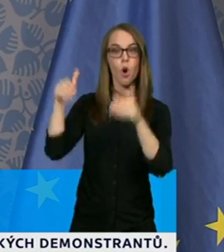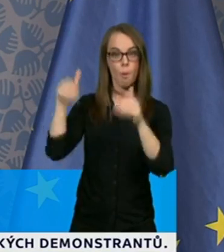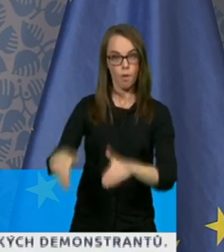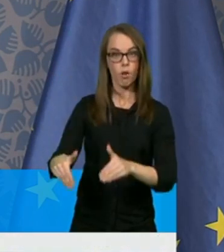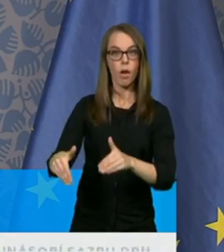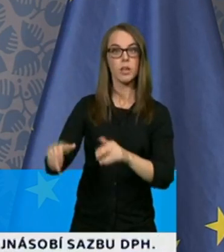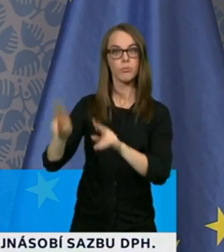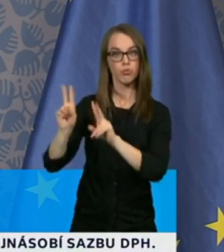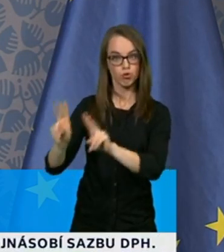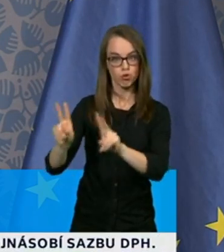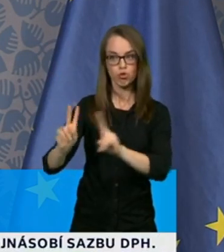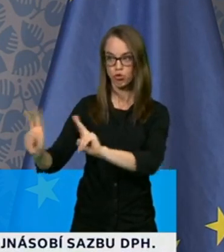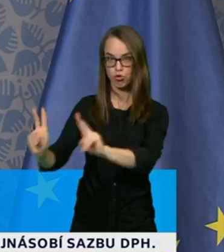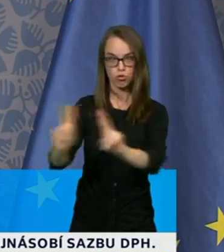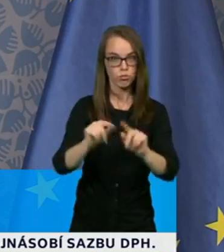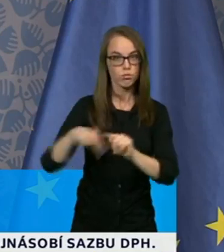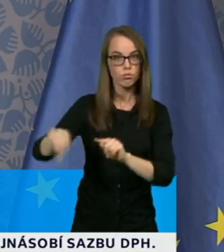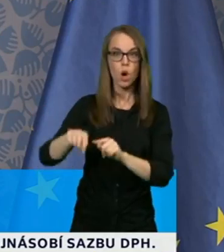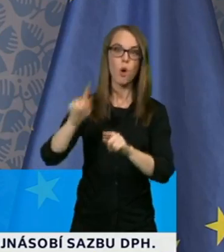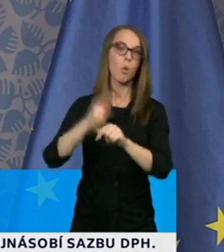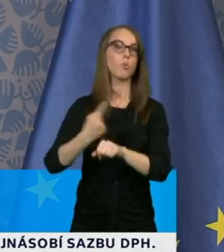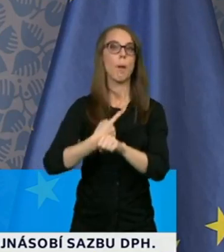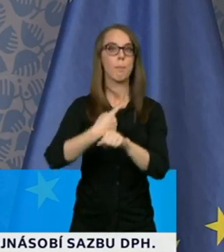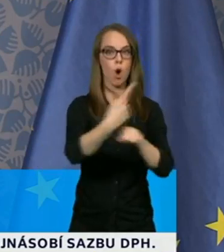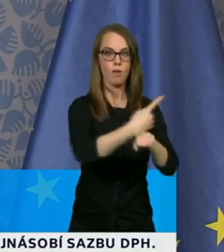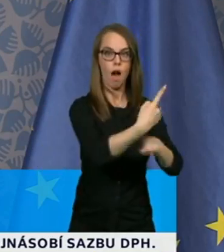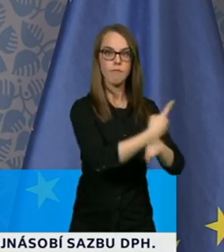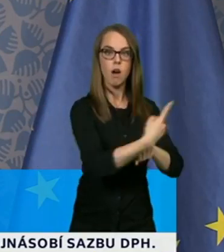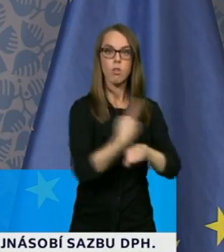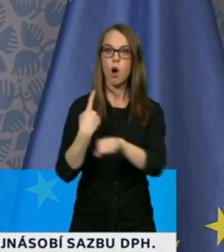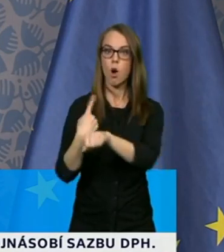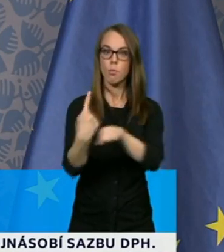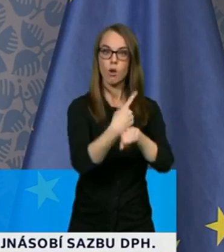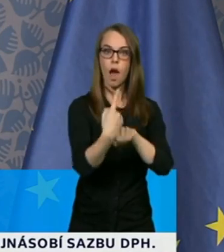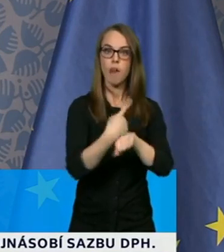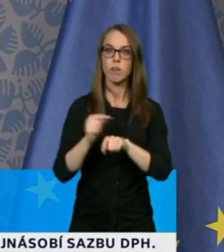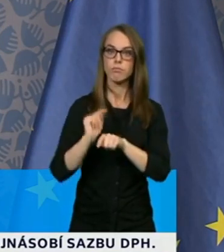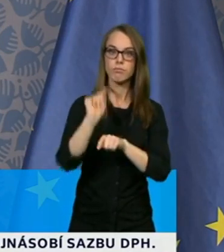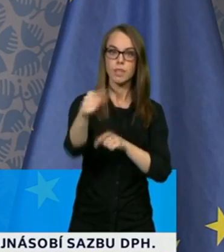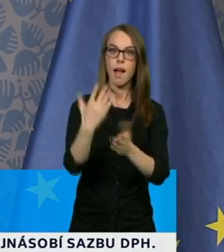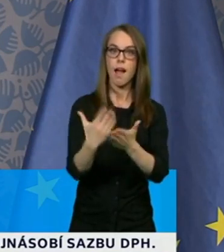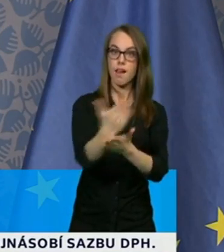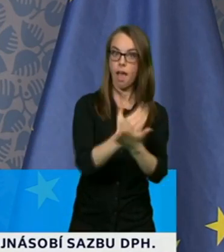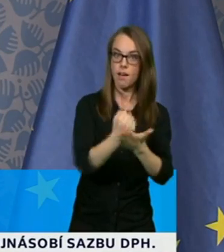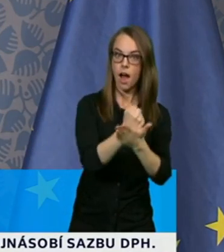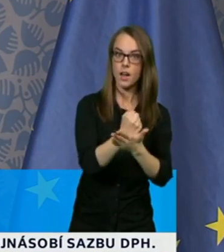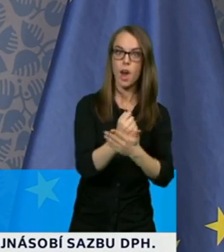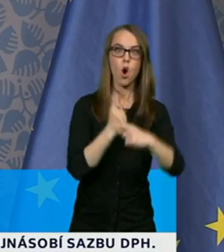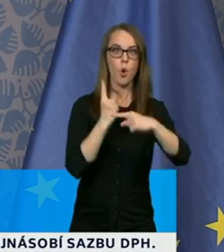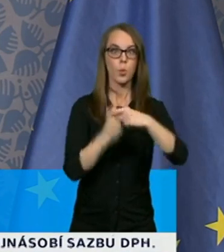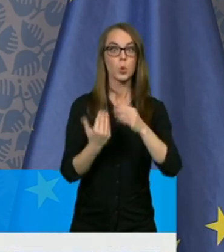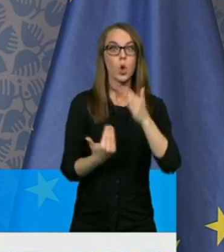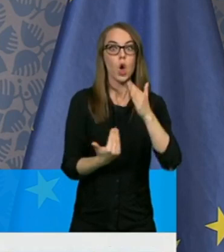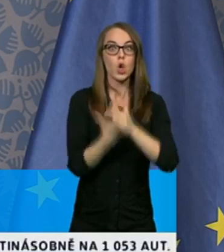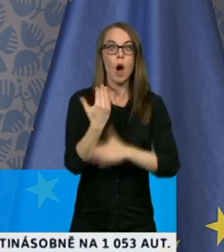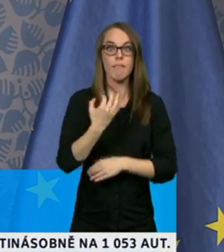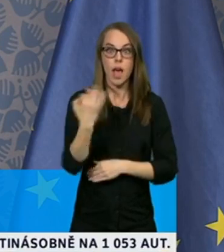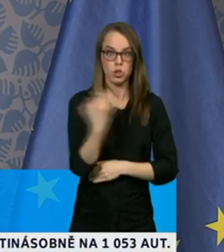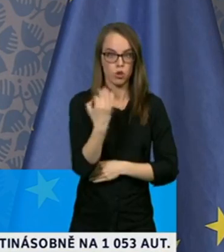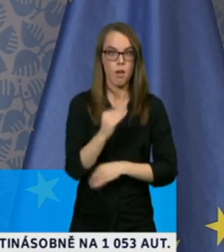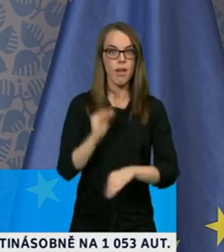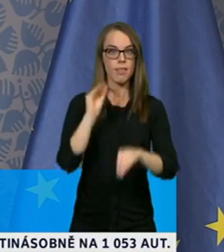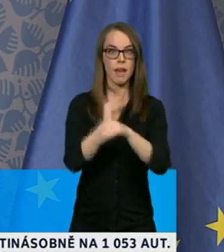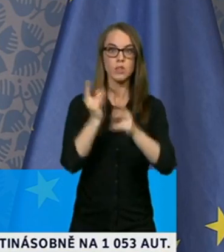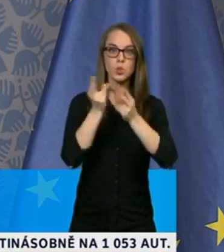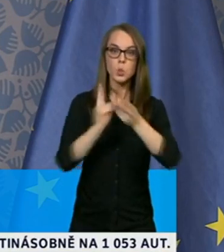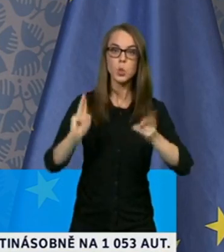distributorům, kteří ho dodávají do lékárny, případně, což je také novinka, ho budou moci vyvážet do zahraničí, což doposud nebylo možné. My si o